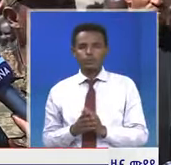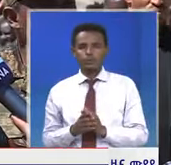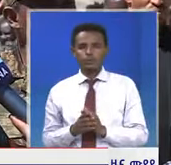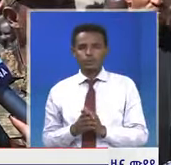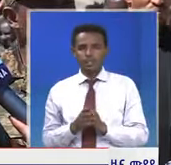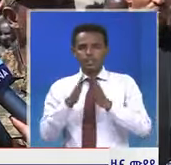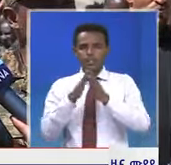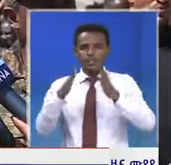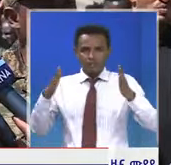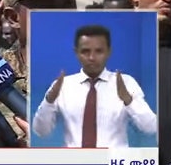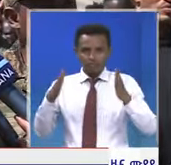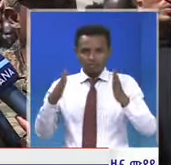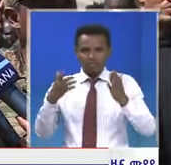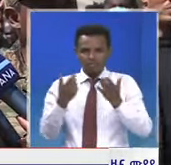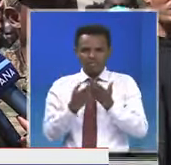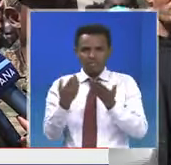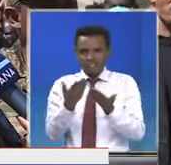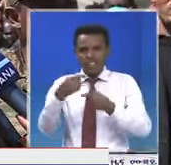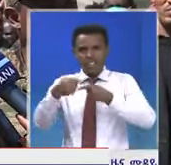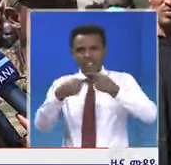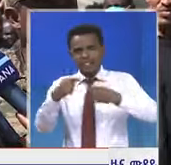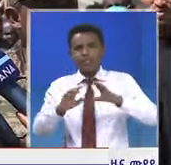ሰፊ ርቀት የሄደውን ወራሪ ኃይል